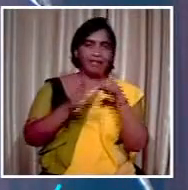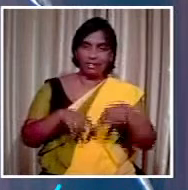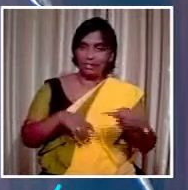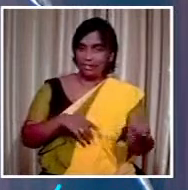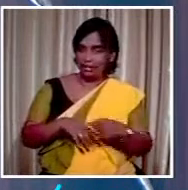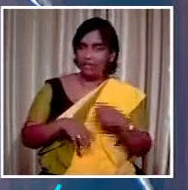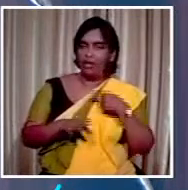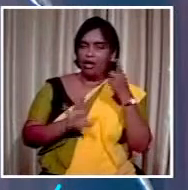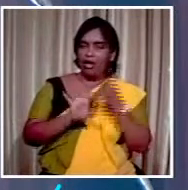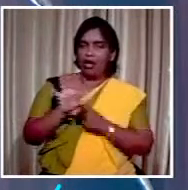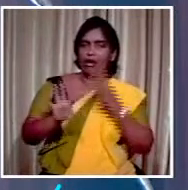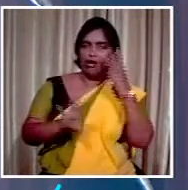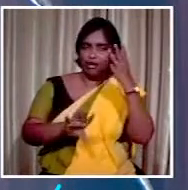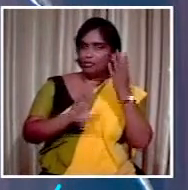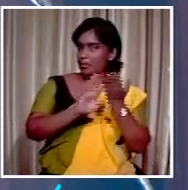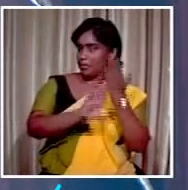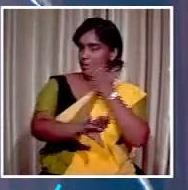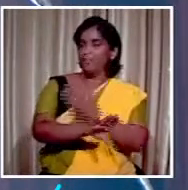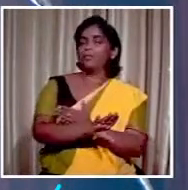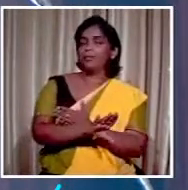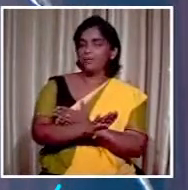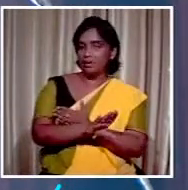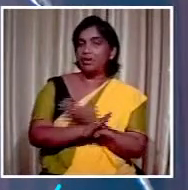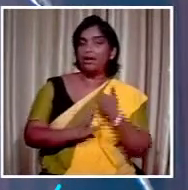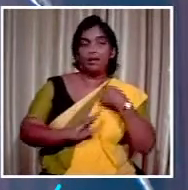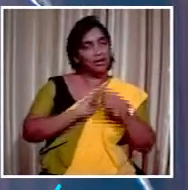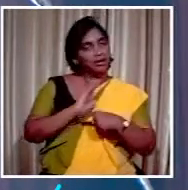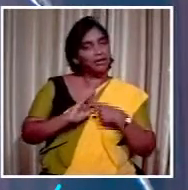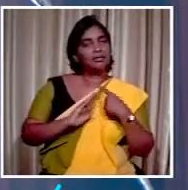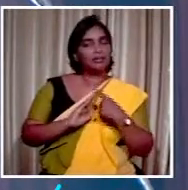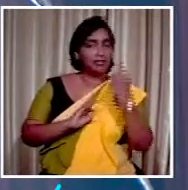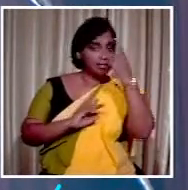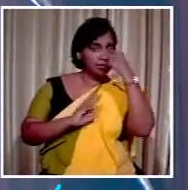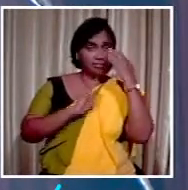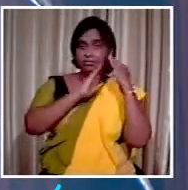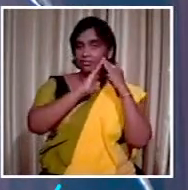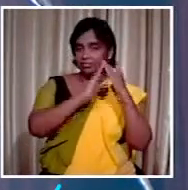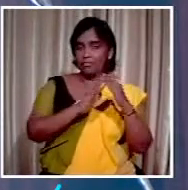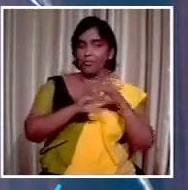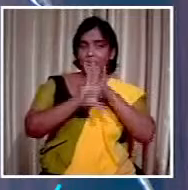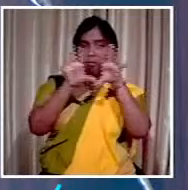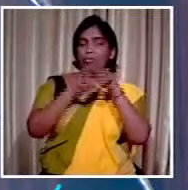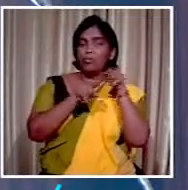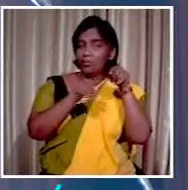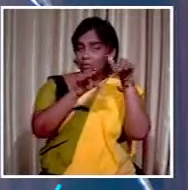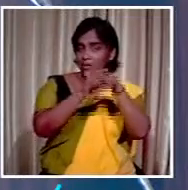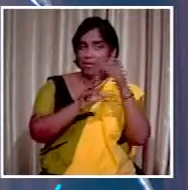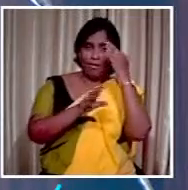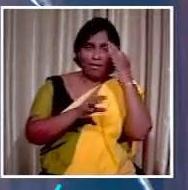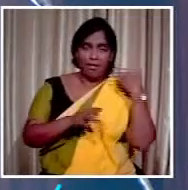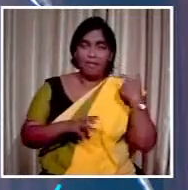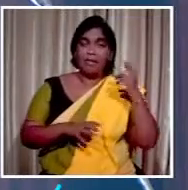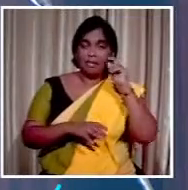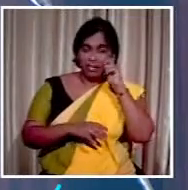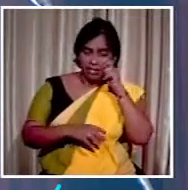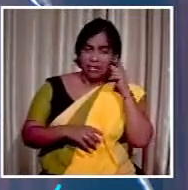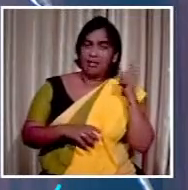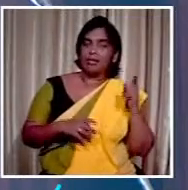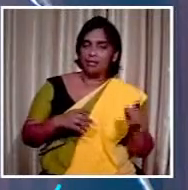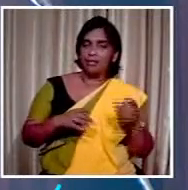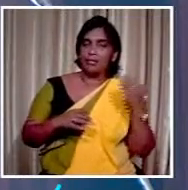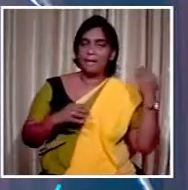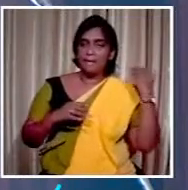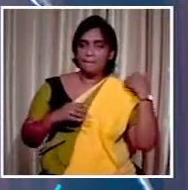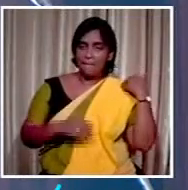Meeta avurudu 3kata pera ape rate devasthanawala podu sthanawala hitapu ammala taattalage